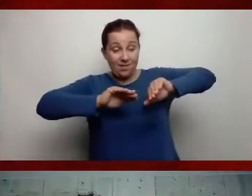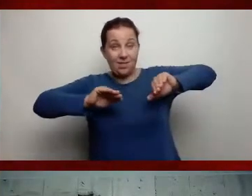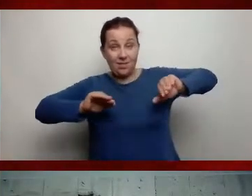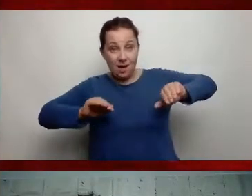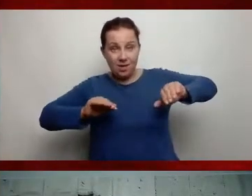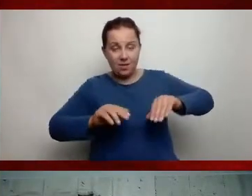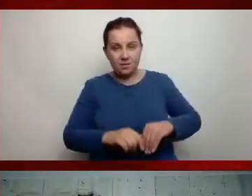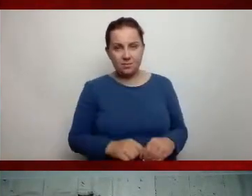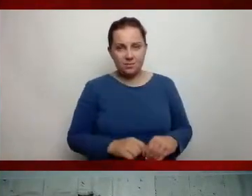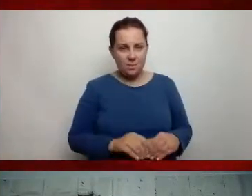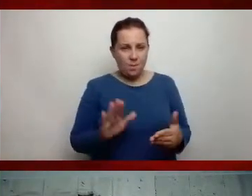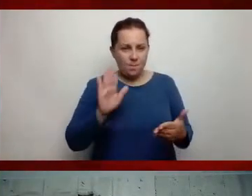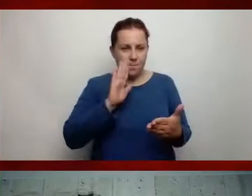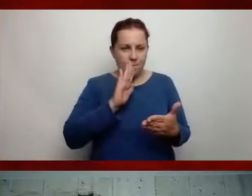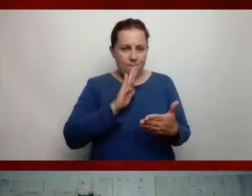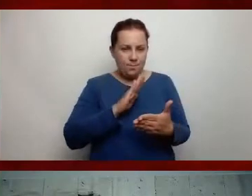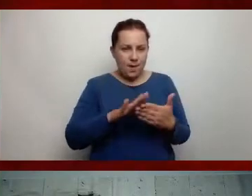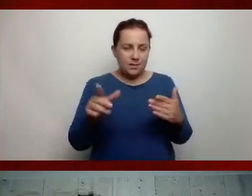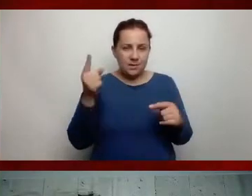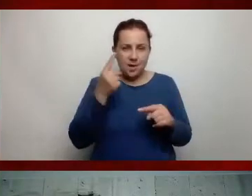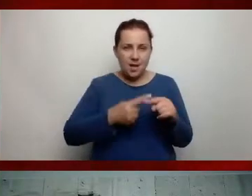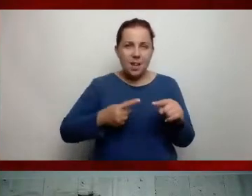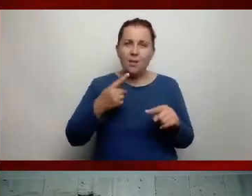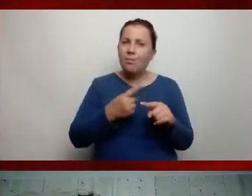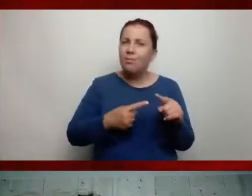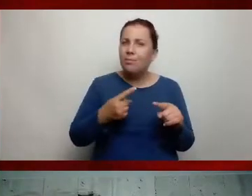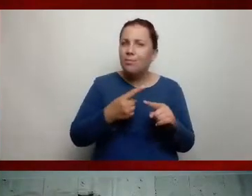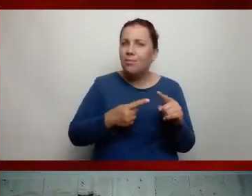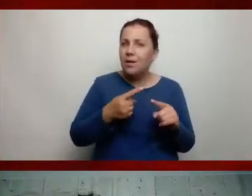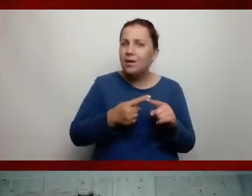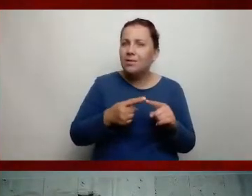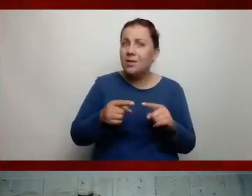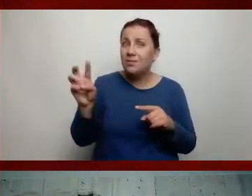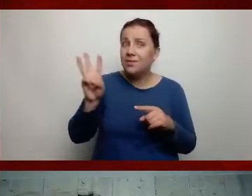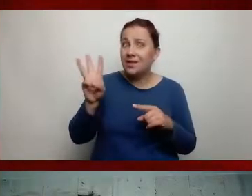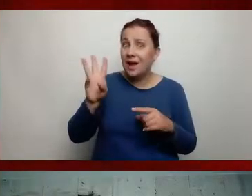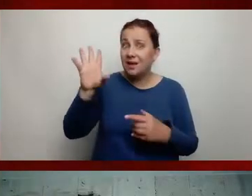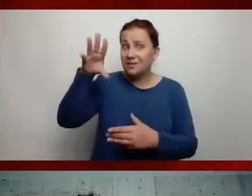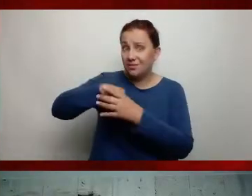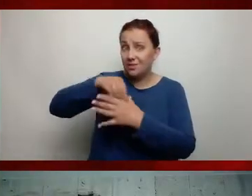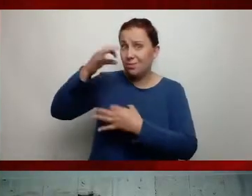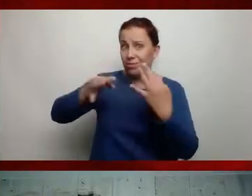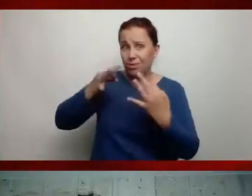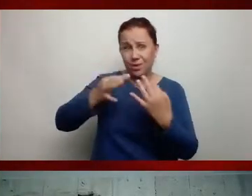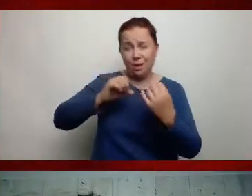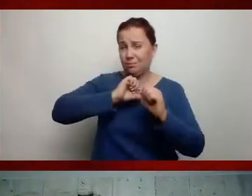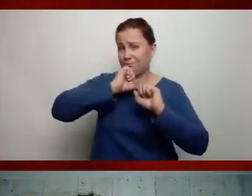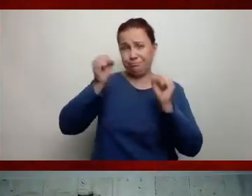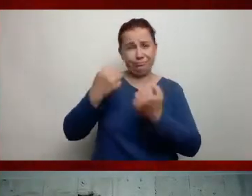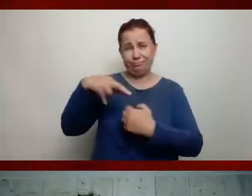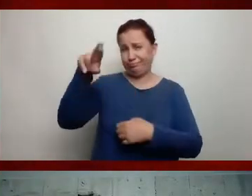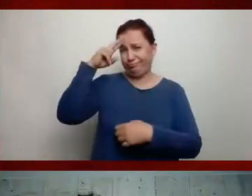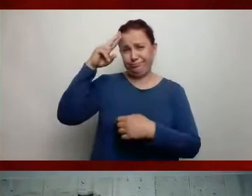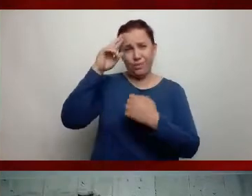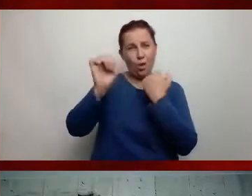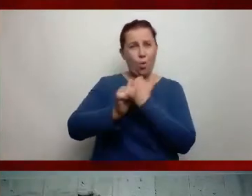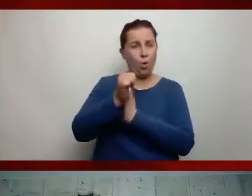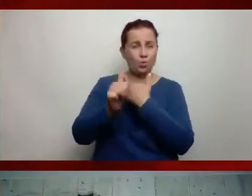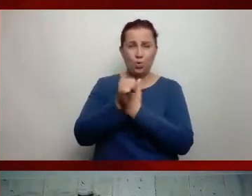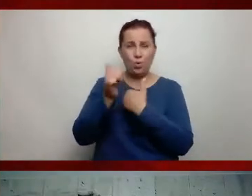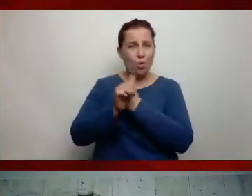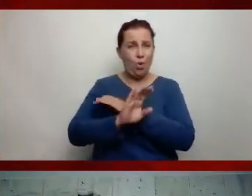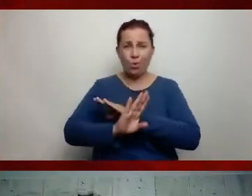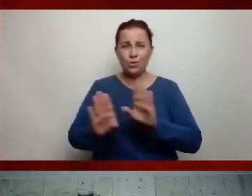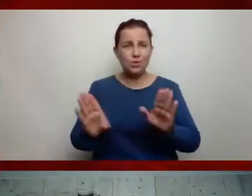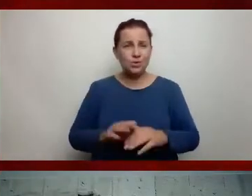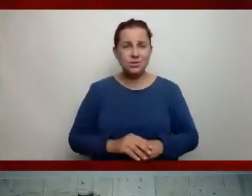ponieważ bez elementu właśnie osoby Witkacego to staje się kompletnie niezrozumiałe, kompletnie niewykorzystywalne